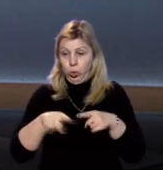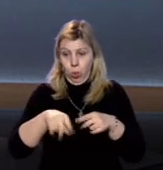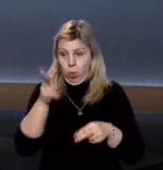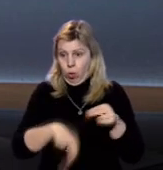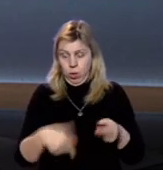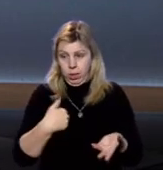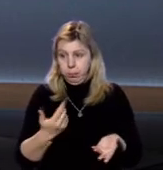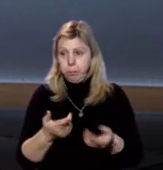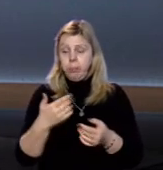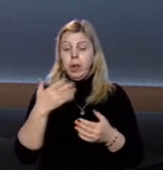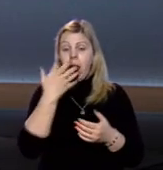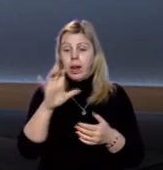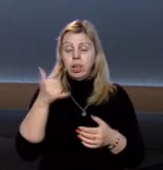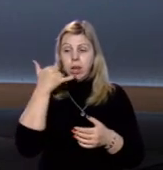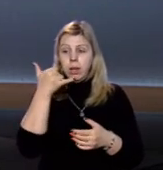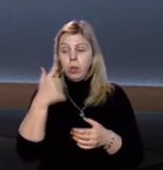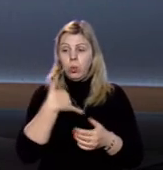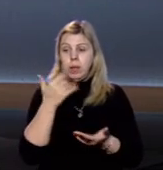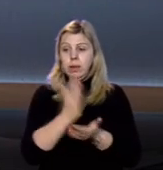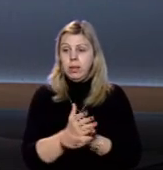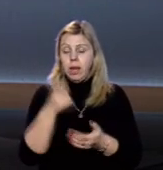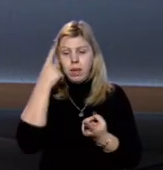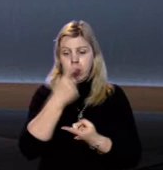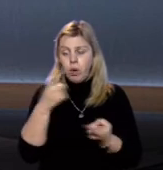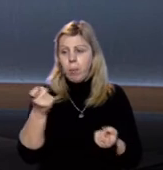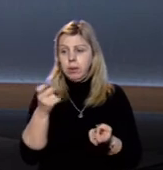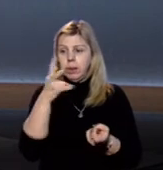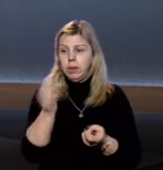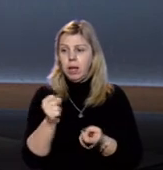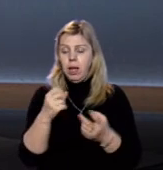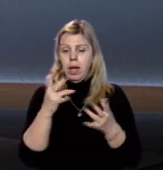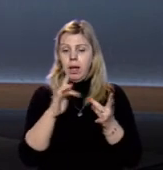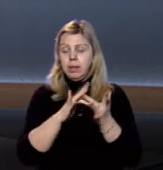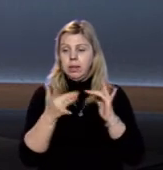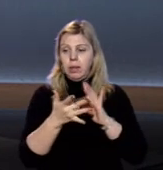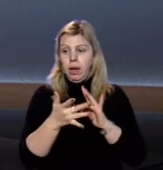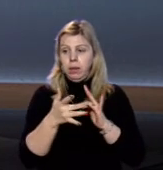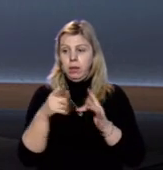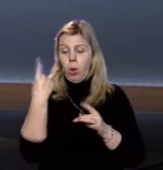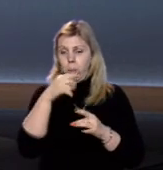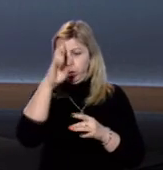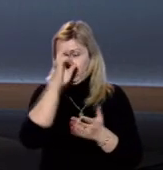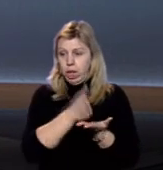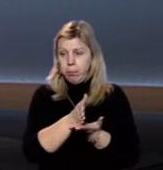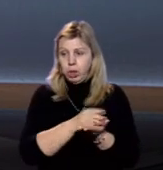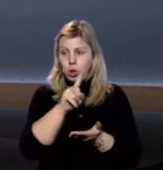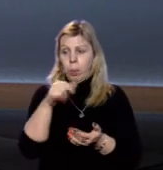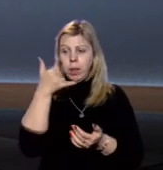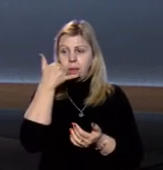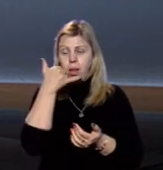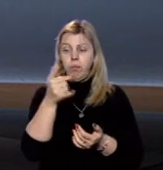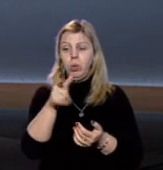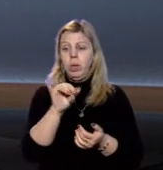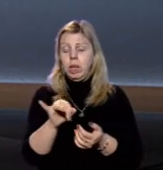завершення. Ну, гаряча лінія, в нас є розміщена інформація на сайті облдержадміністрації, номер телефону